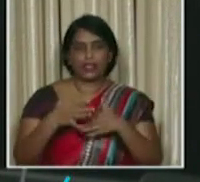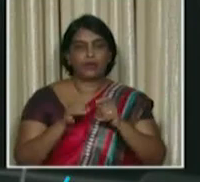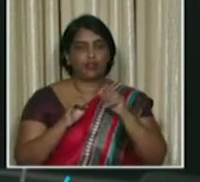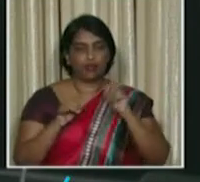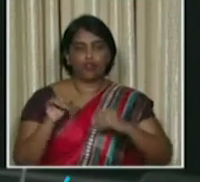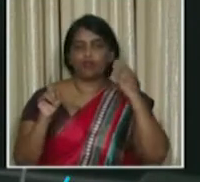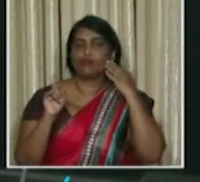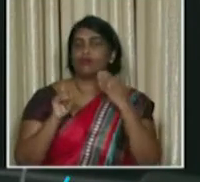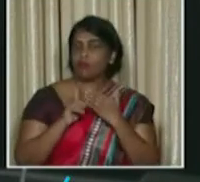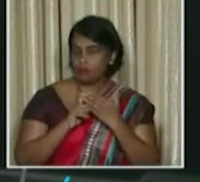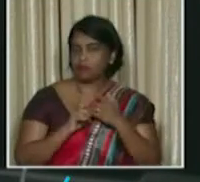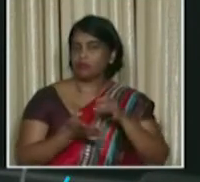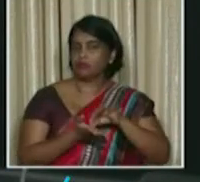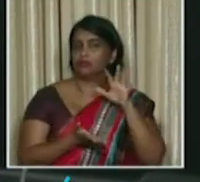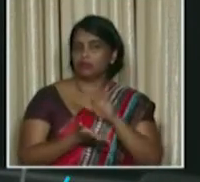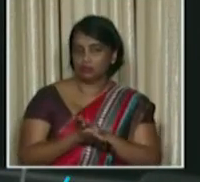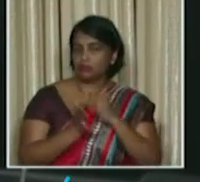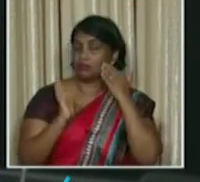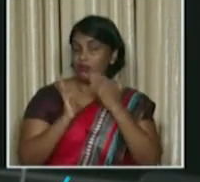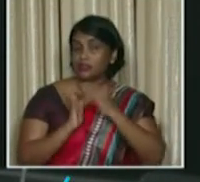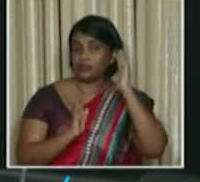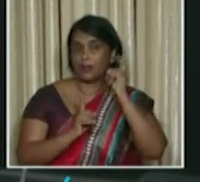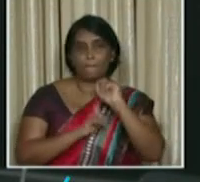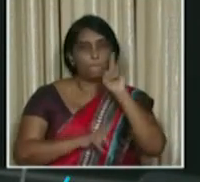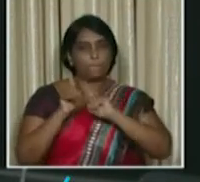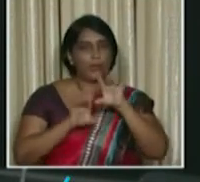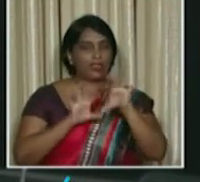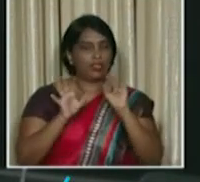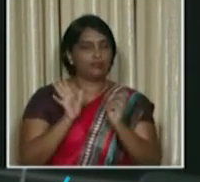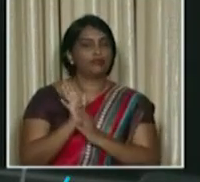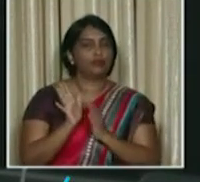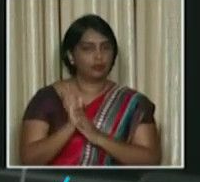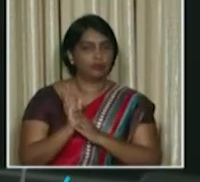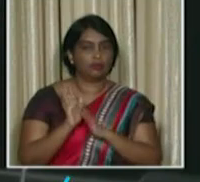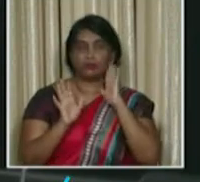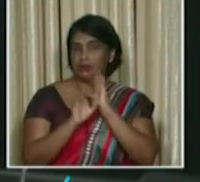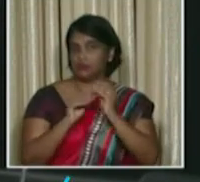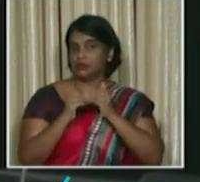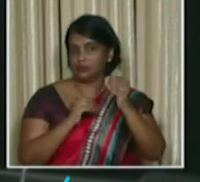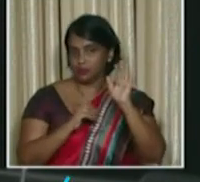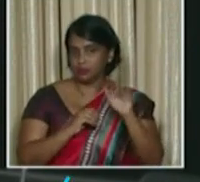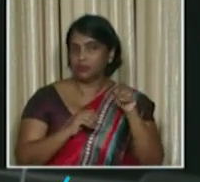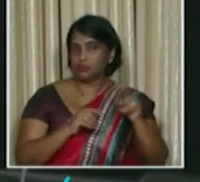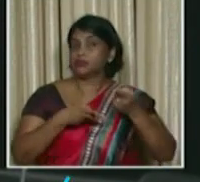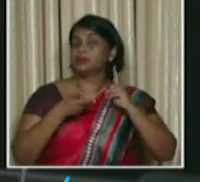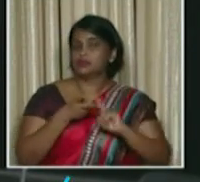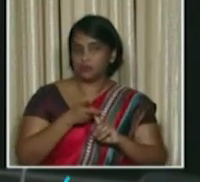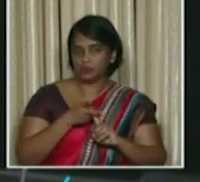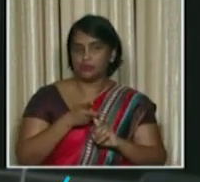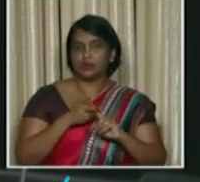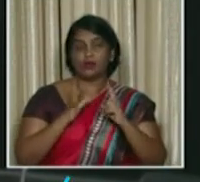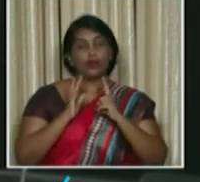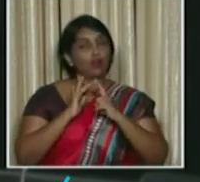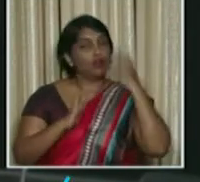මේ සම්බන්ධයෙන් තීන්දුව කළා මේ පිළිබඳව විශේෂ පාර්ලිමේන්තු තේරීම් කාරක සභාව පිළිබඳව දැනුවත් කිරීම ඉදිරියේදී කරයි ඊට අමතරව